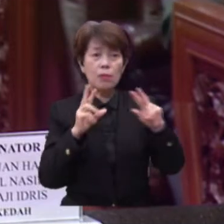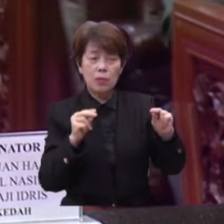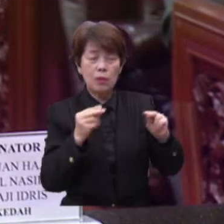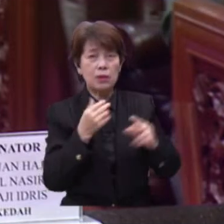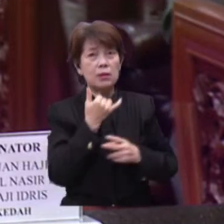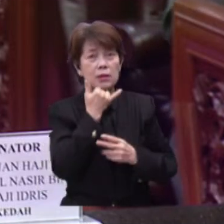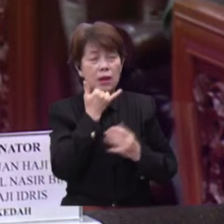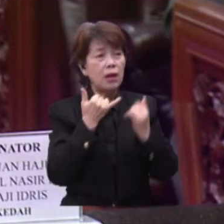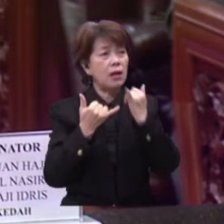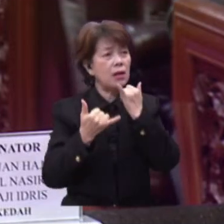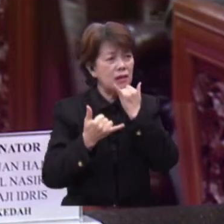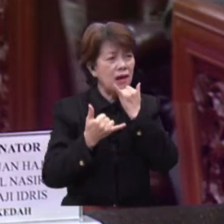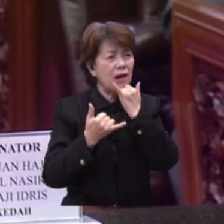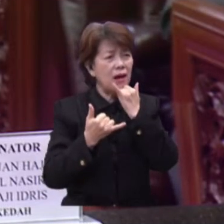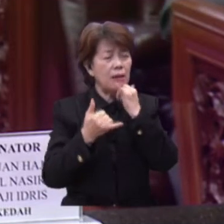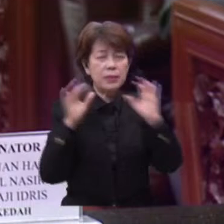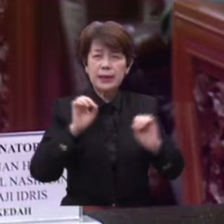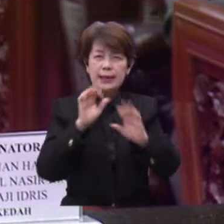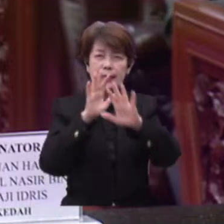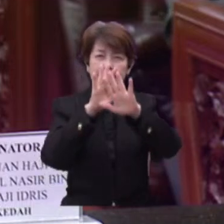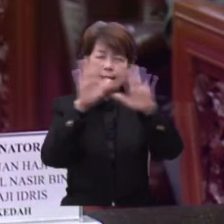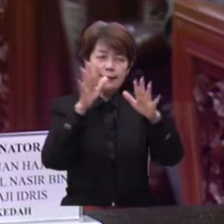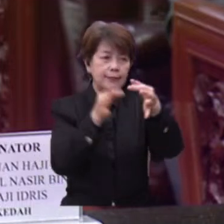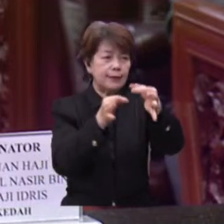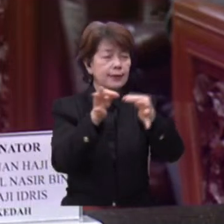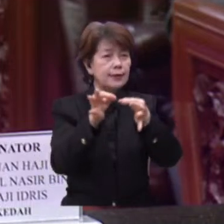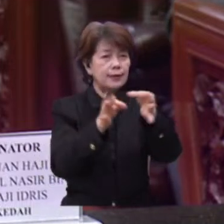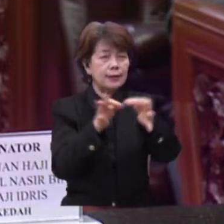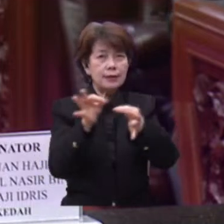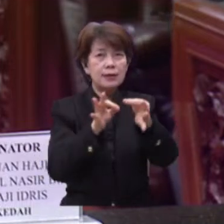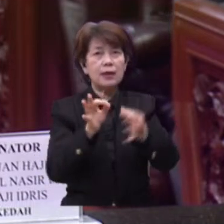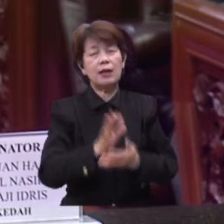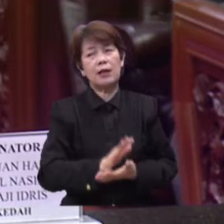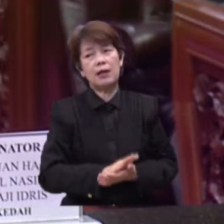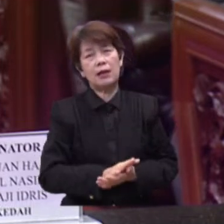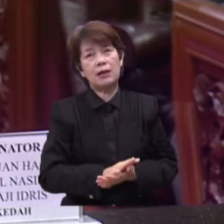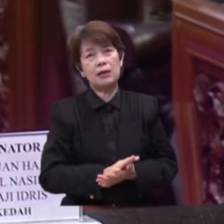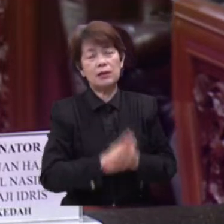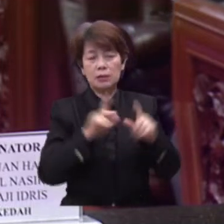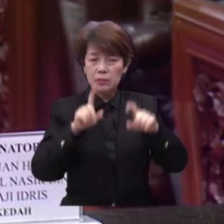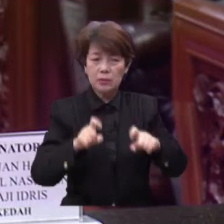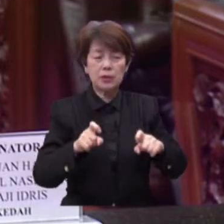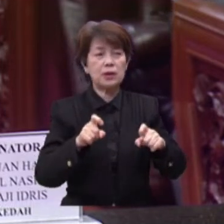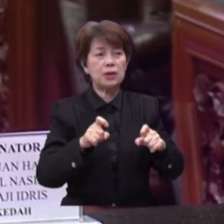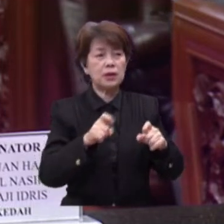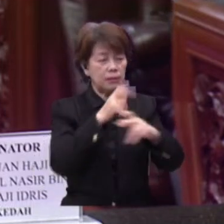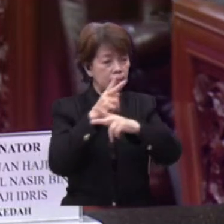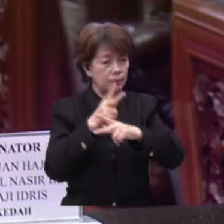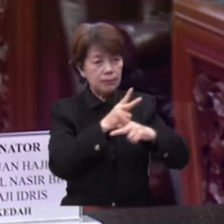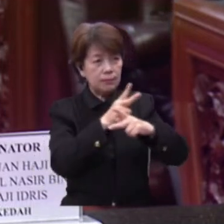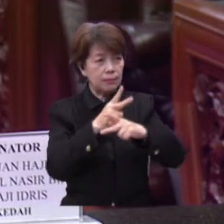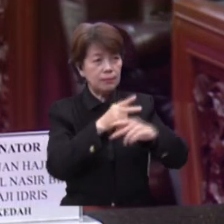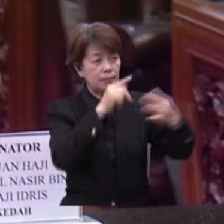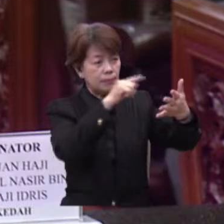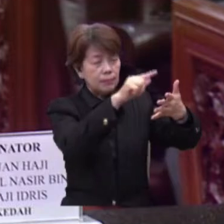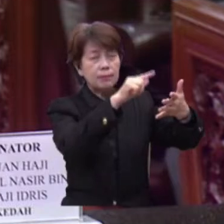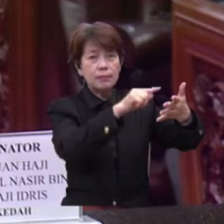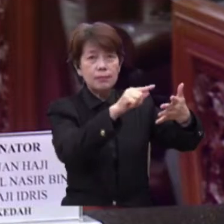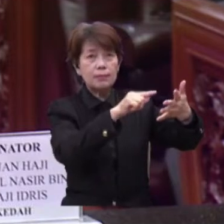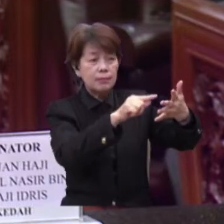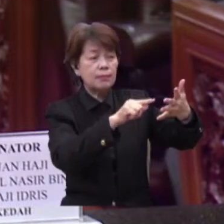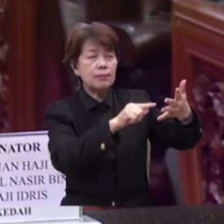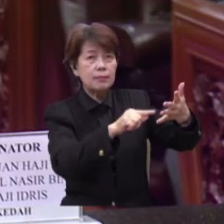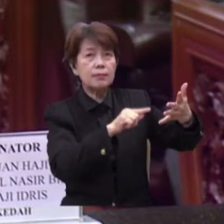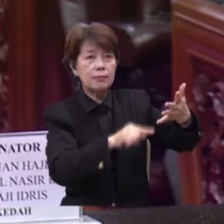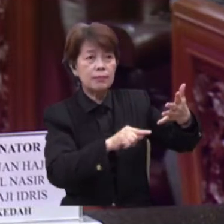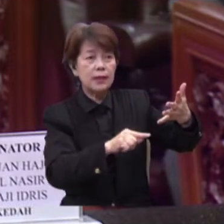kita harus berhati-hati karena ada sudut dalam sudut-sudut agama Islam yang terlibat secara